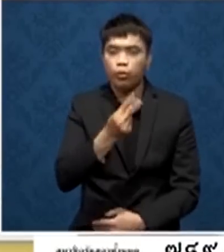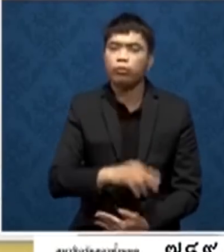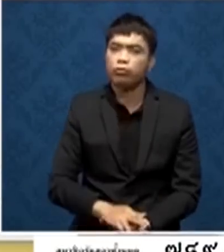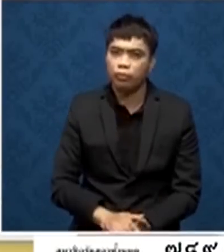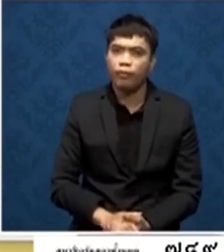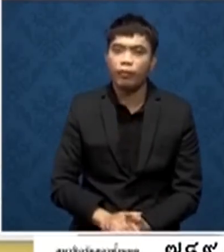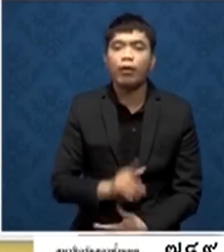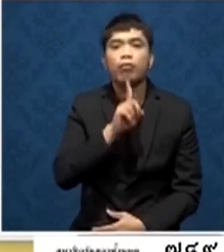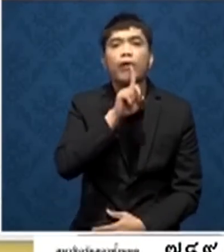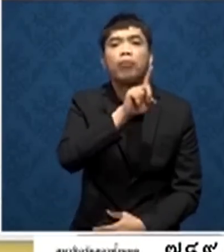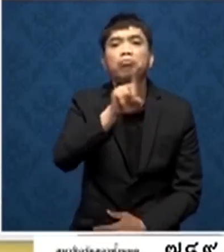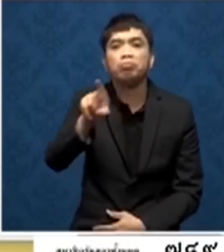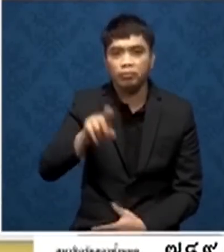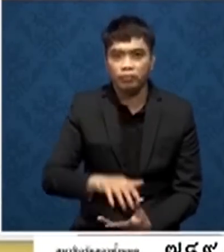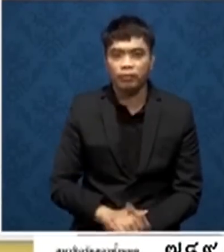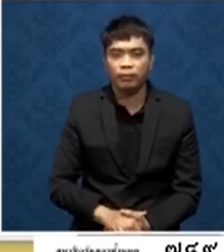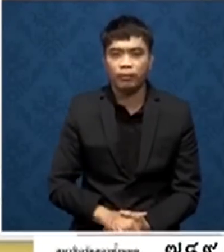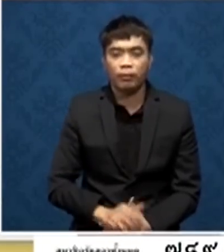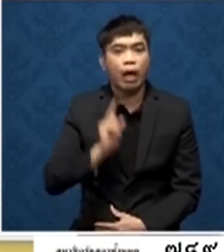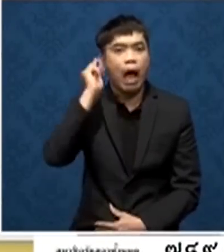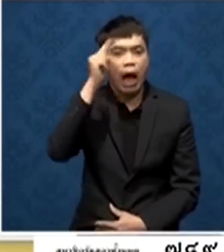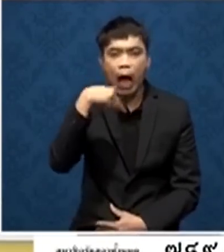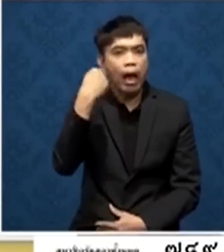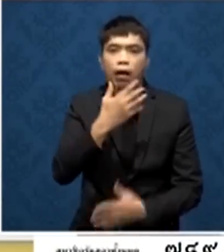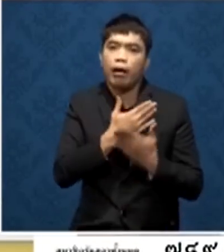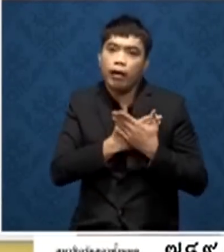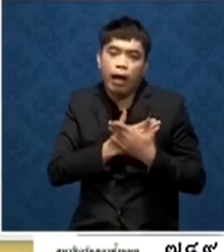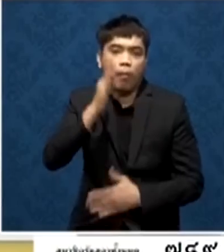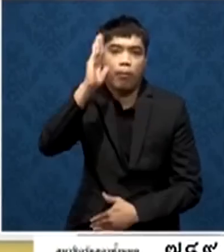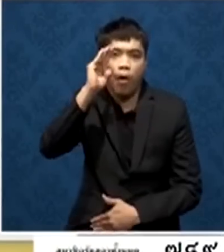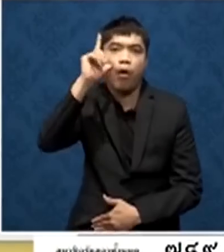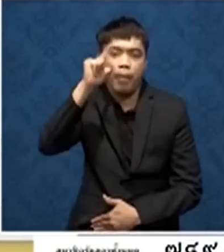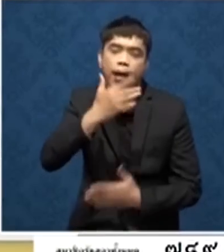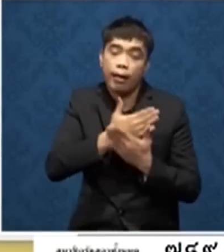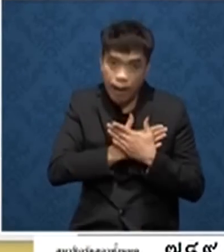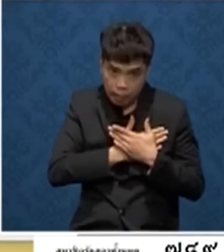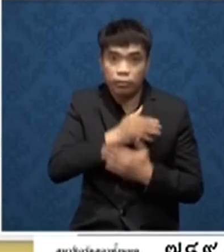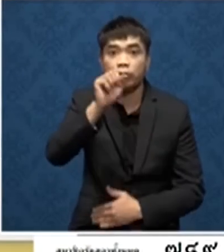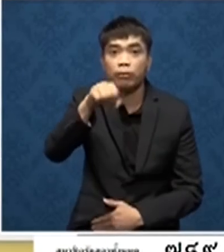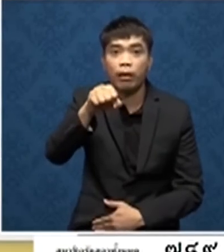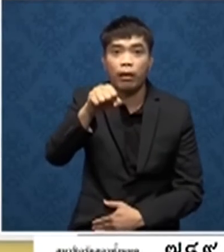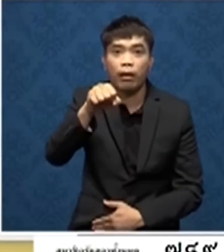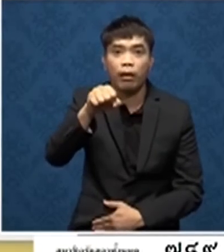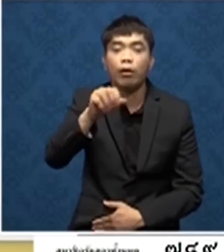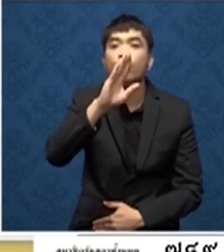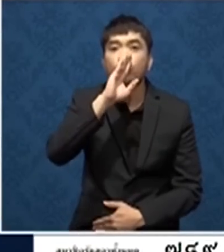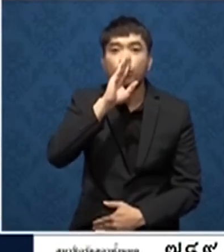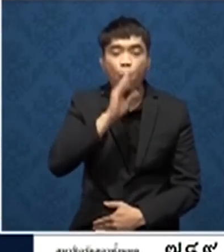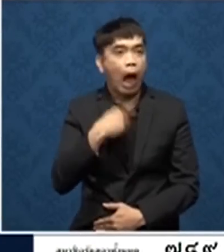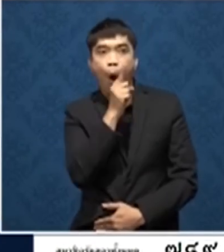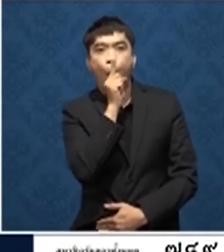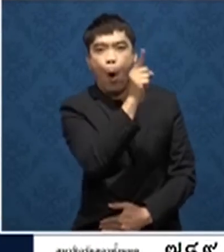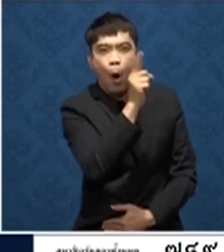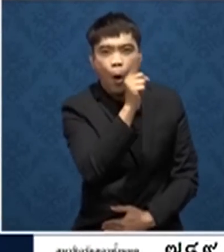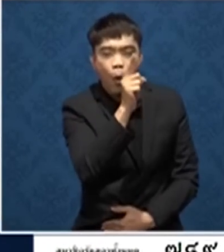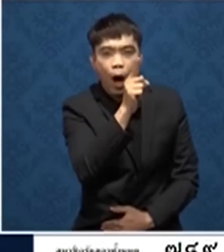ผมถามว่าใครก็รักพ่อรักแม่ตัวเองถ้าท่านปล่อยให้คนด่าแล้วไม่มีกฎหมาย